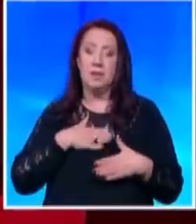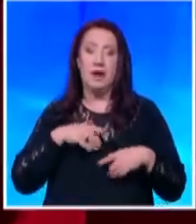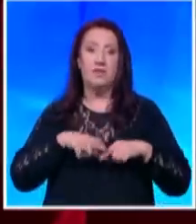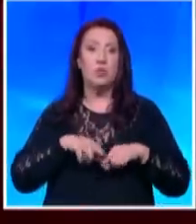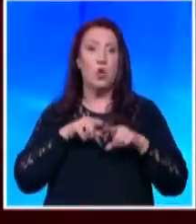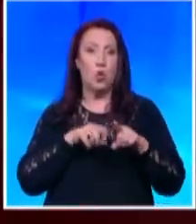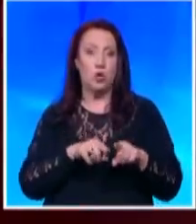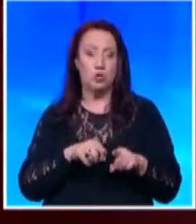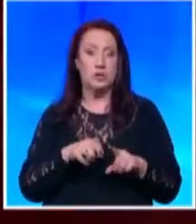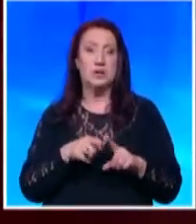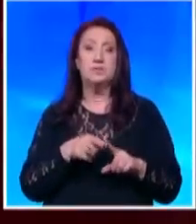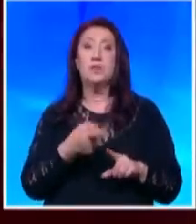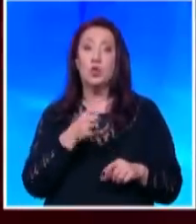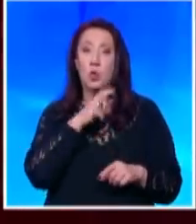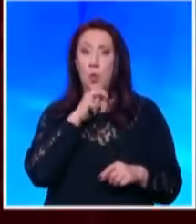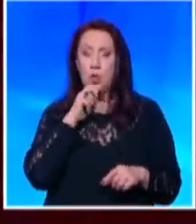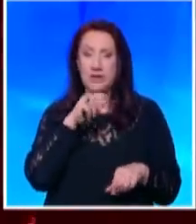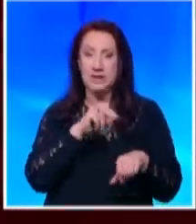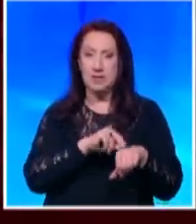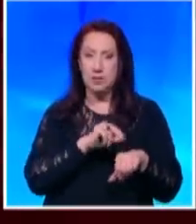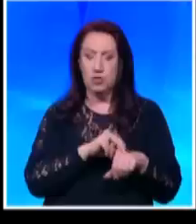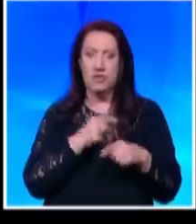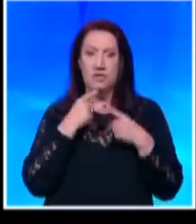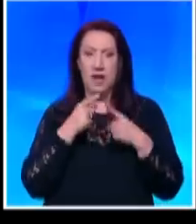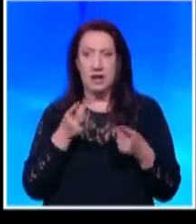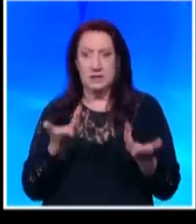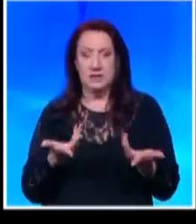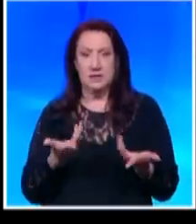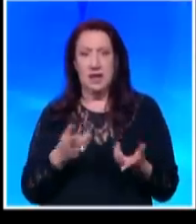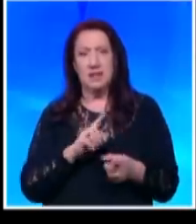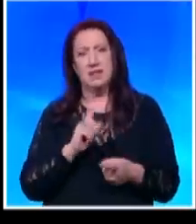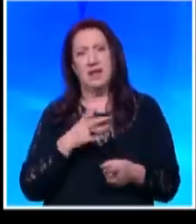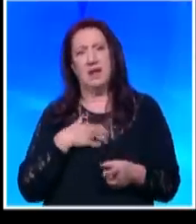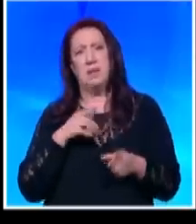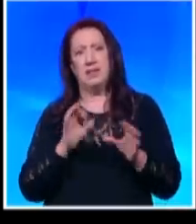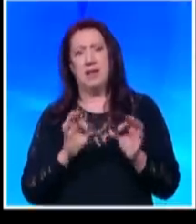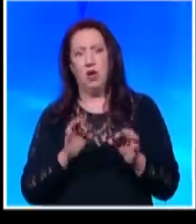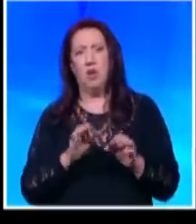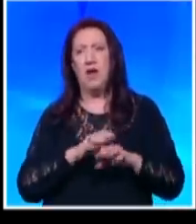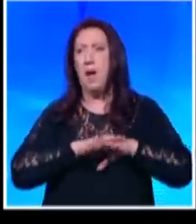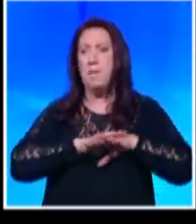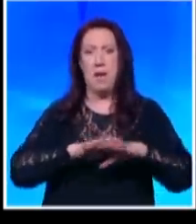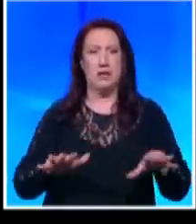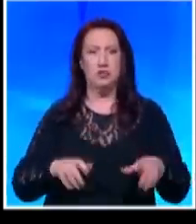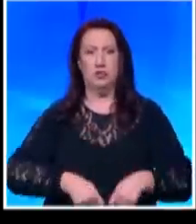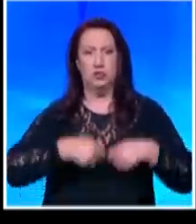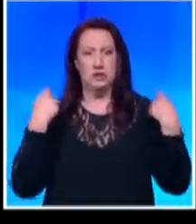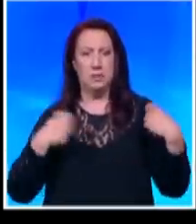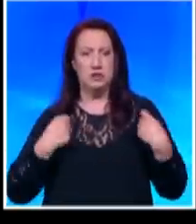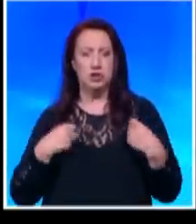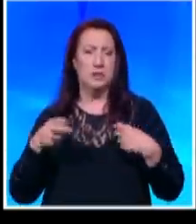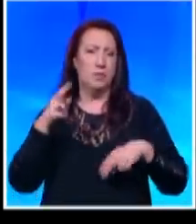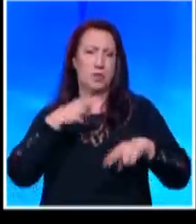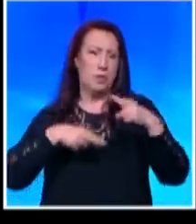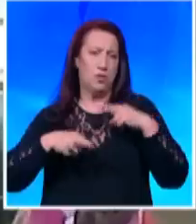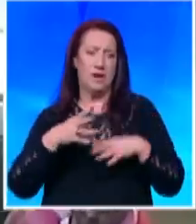от полицията в Пловдив уточниха днес, че масово събличане не е имало, че проверките са извършени без сваляне на дрехи